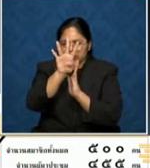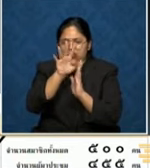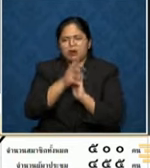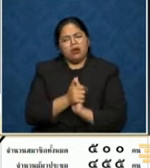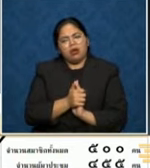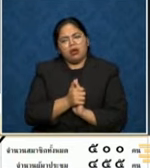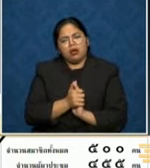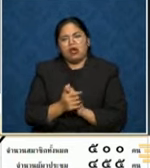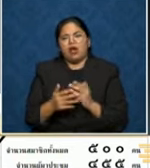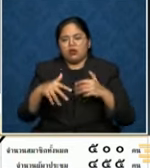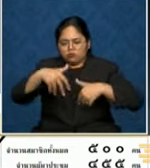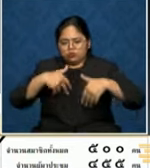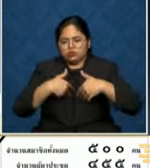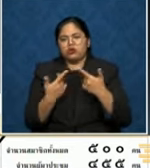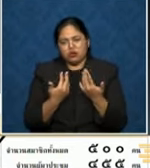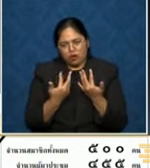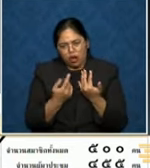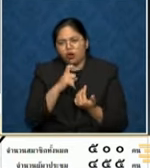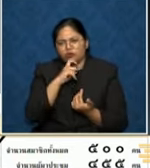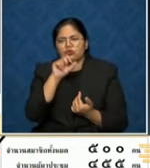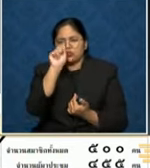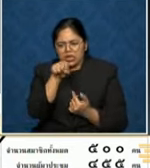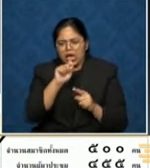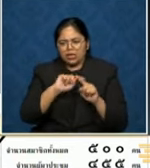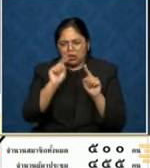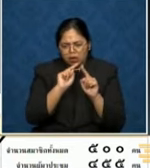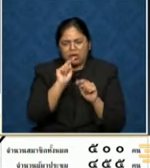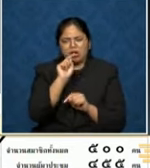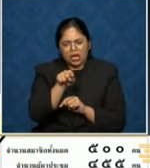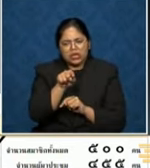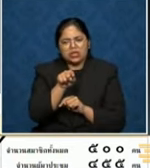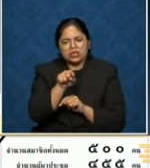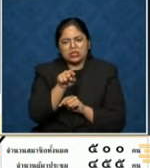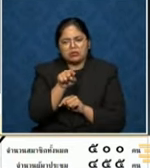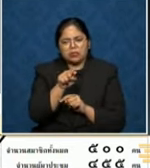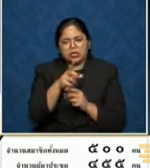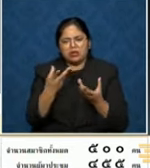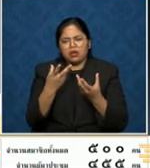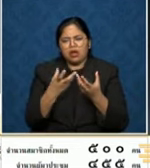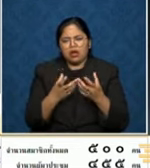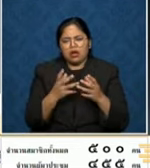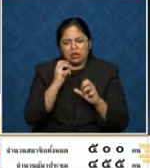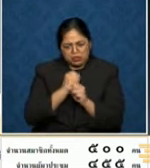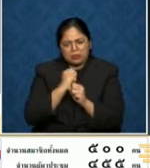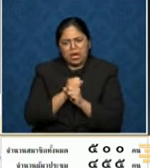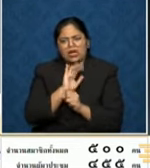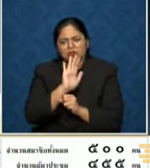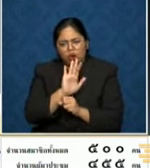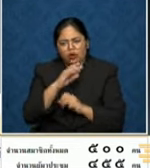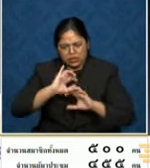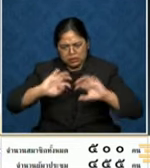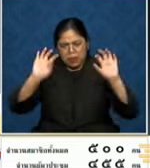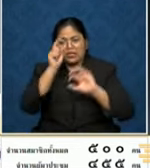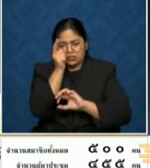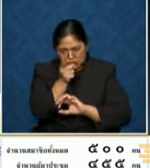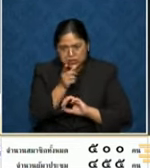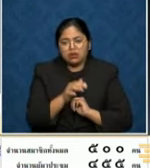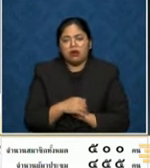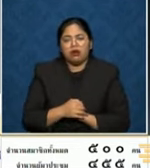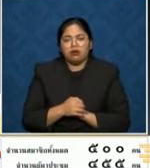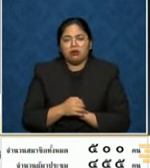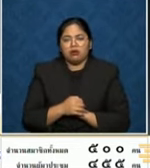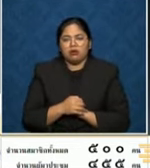าชนคงเฝ้ารออยู่แต่ว่าก็ไม่มั่นใจว่าถือว่าเป็นผลงานได้จริงๆหรอแต่ว่าพอที่ฉันเอามาเปรียบเทียบกับ